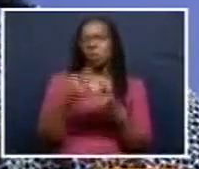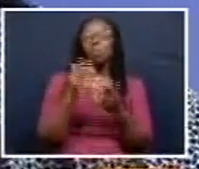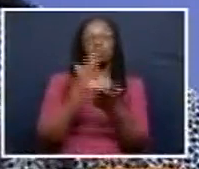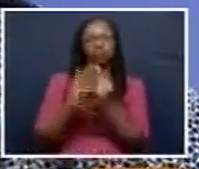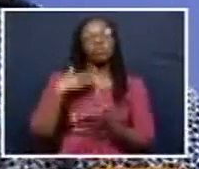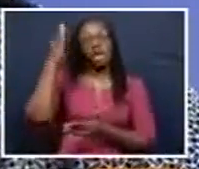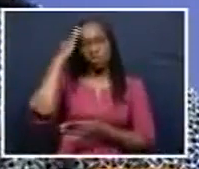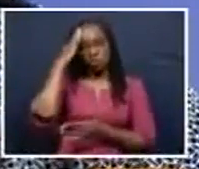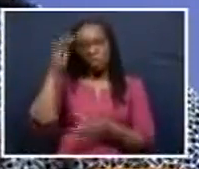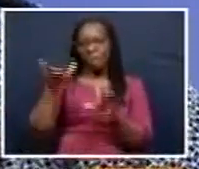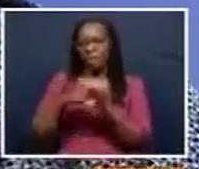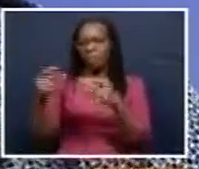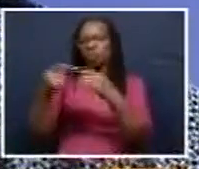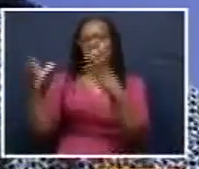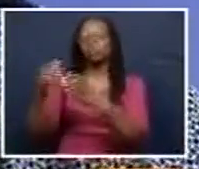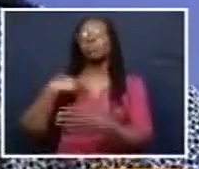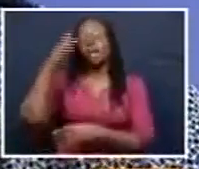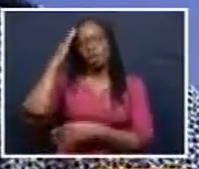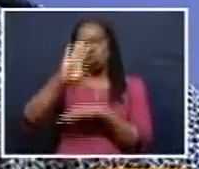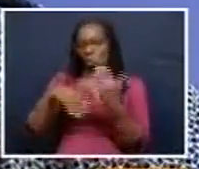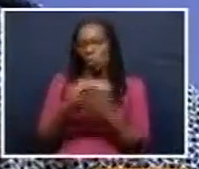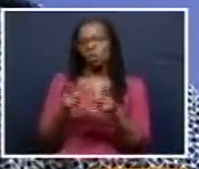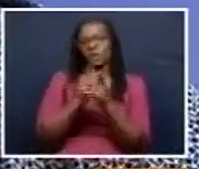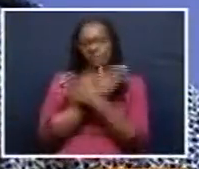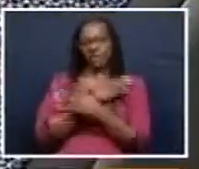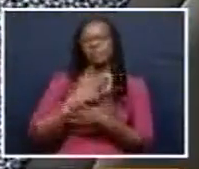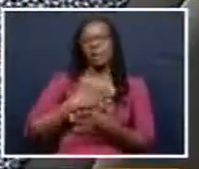tunawaheshimu. Hapo tunawachia wakati huu.